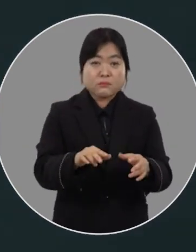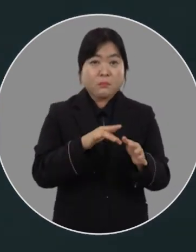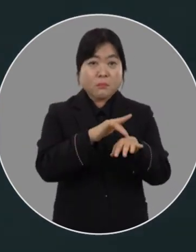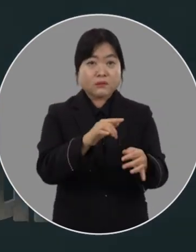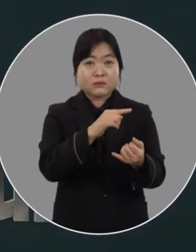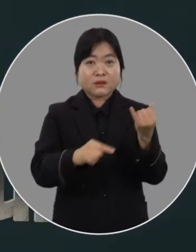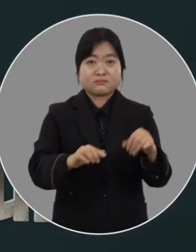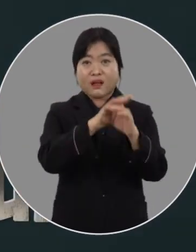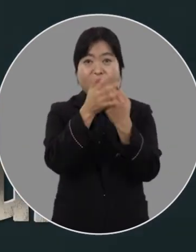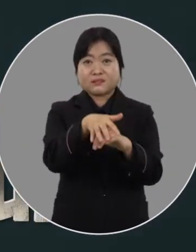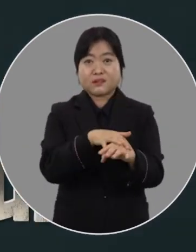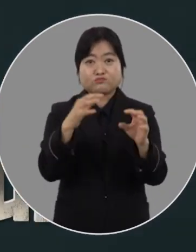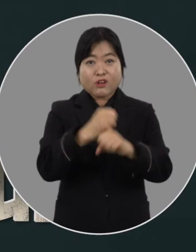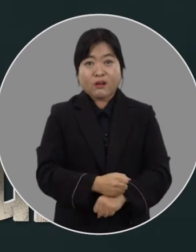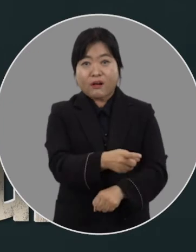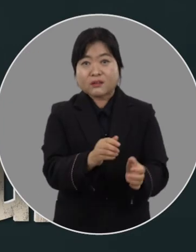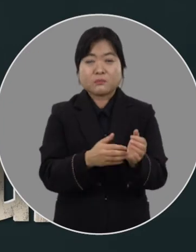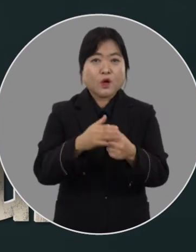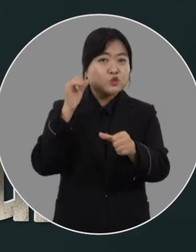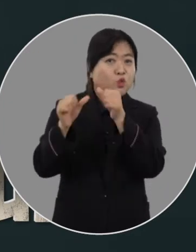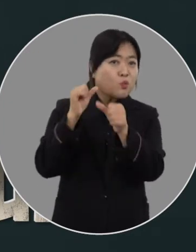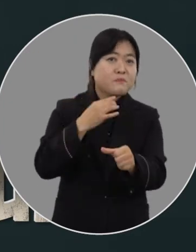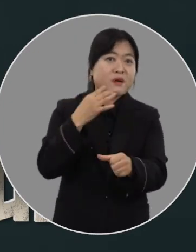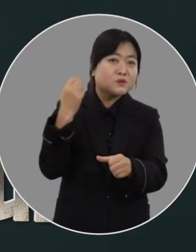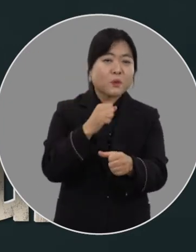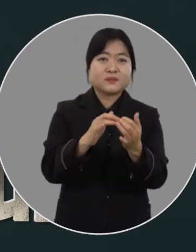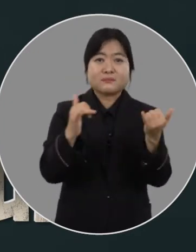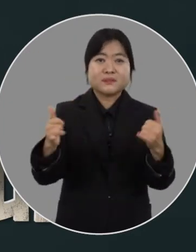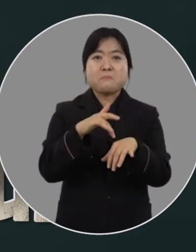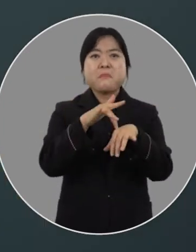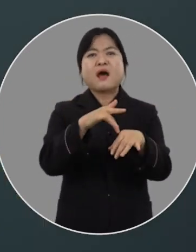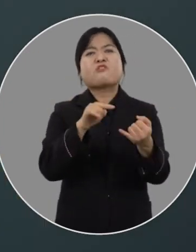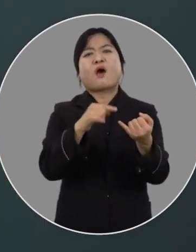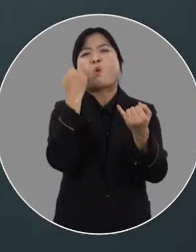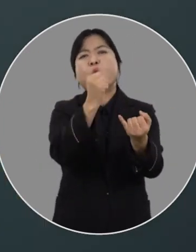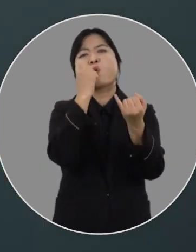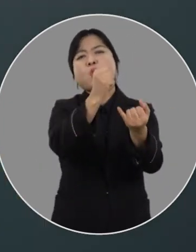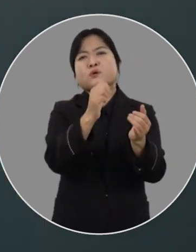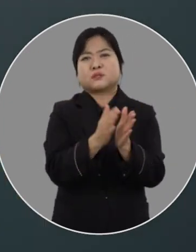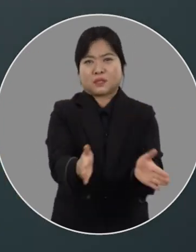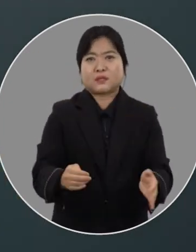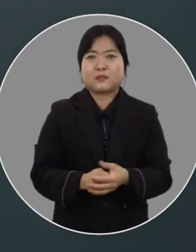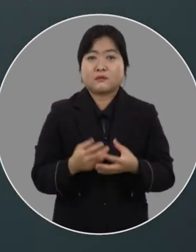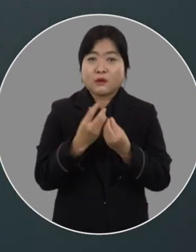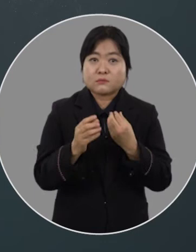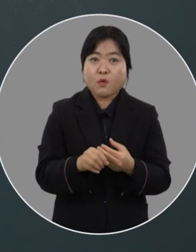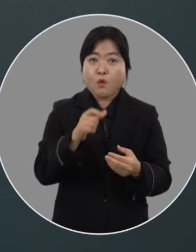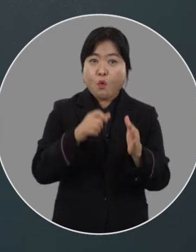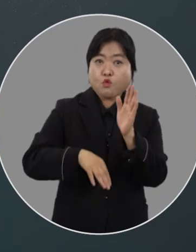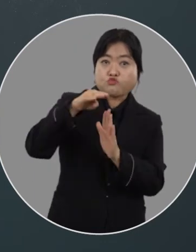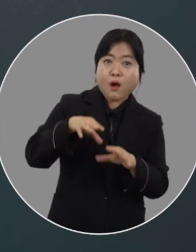무너지기 시작하자 소문만으로 사람들을 마녀를 만들어 나가기 시작했습니다. 예를 들자면 홍수와